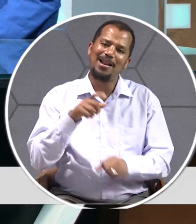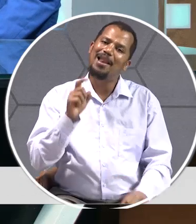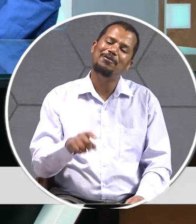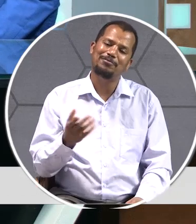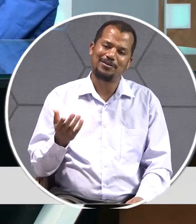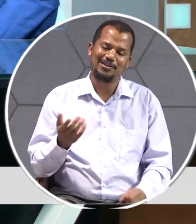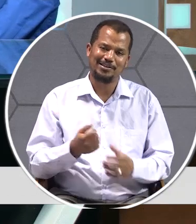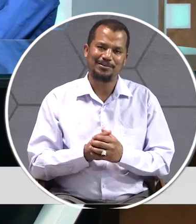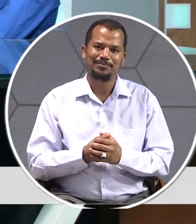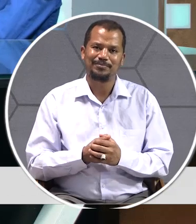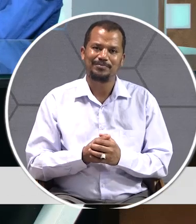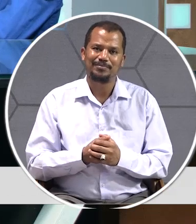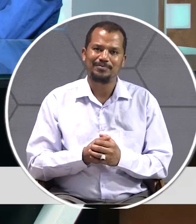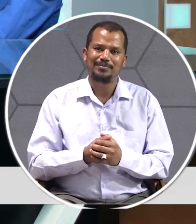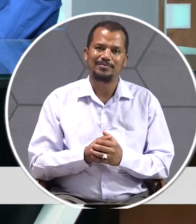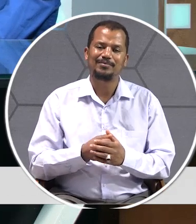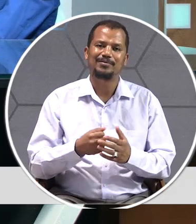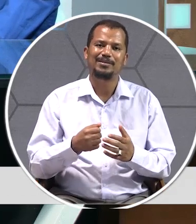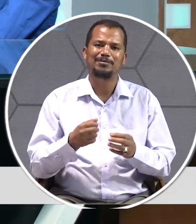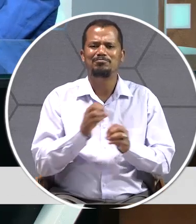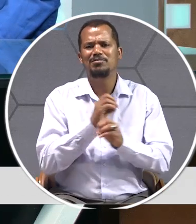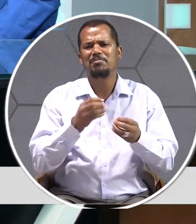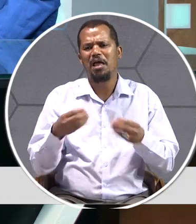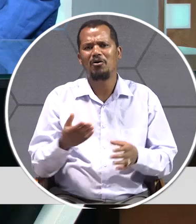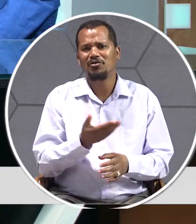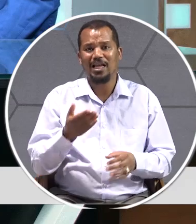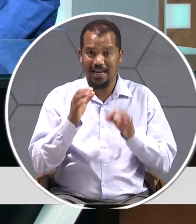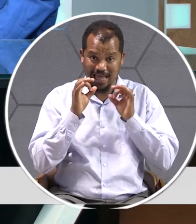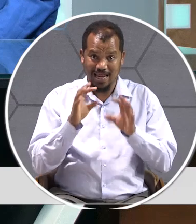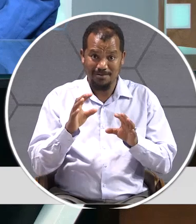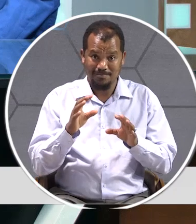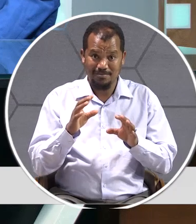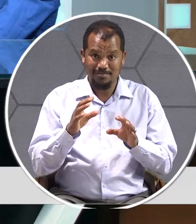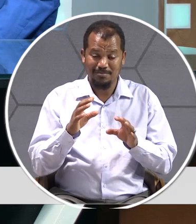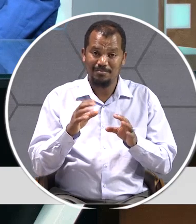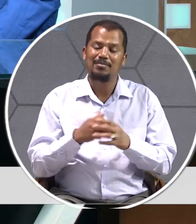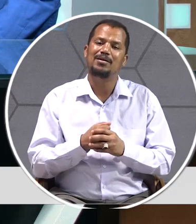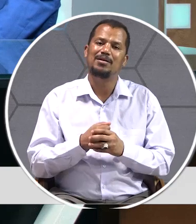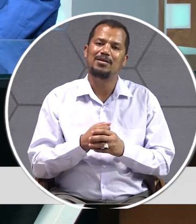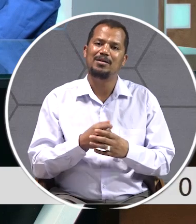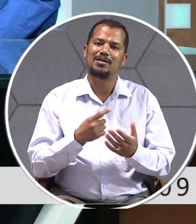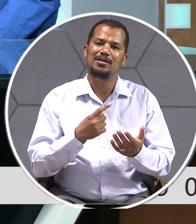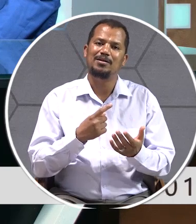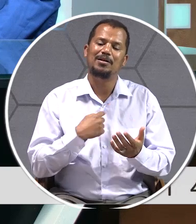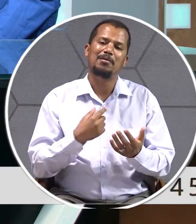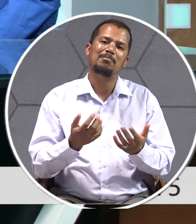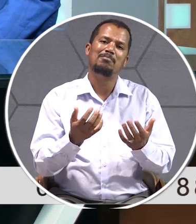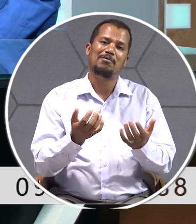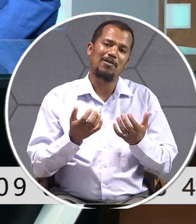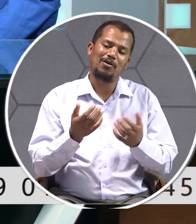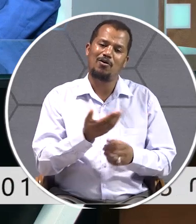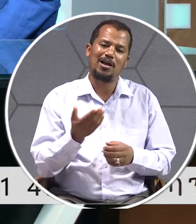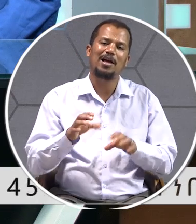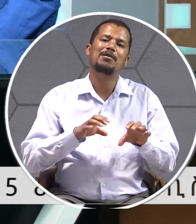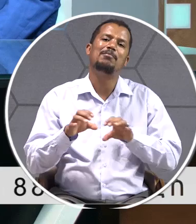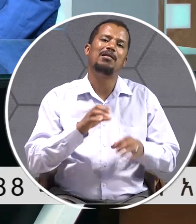አለብኝ አዎ ኦፍኮርስ ምንም የሚያጣውት ነገር የለም ያው ከዛ ዩኒቨርሲቲ ማስተማር ለማድረግ ነው